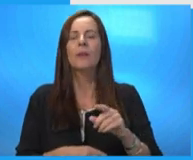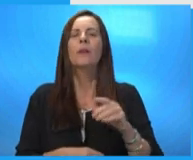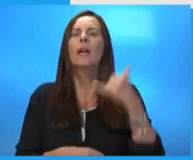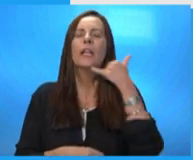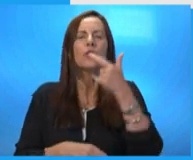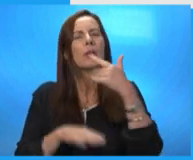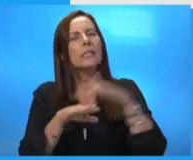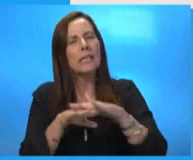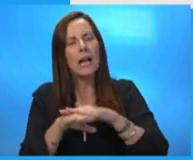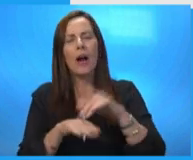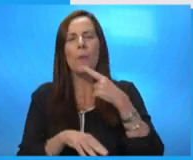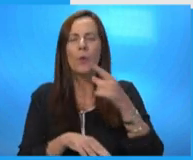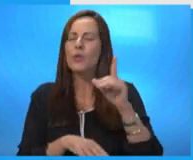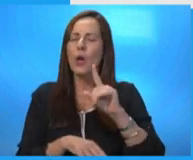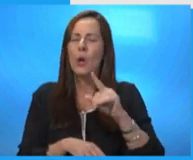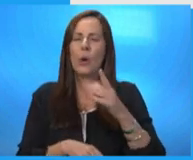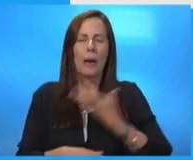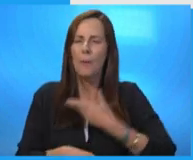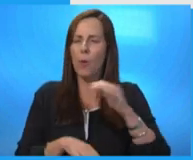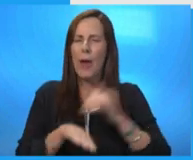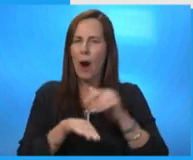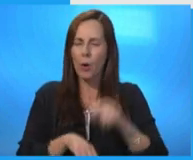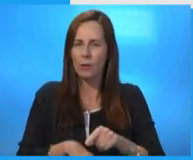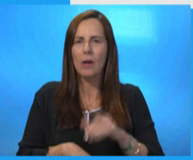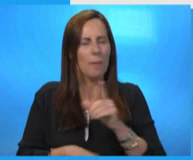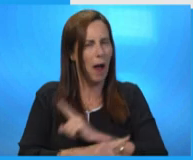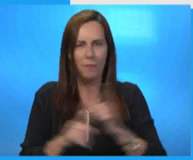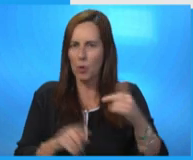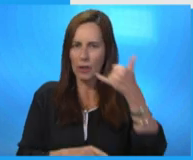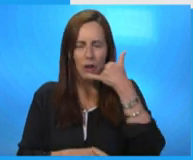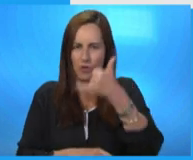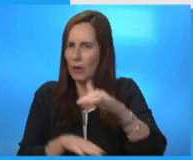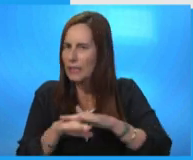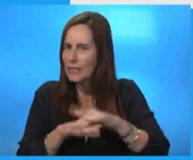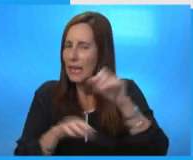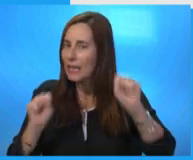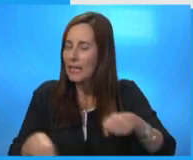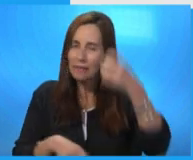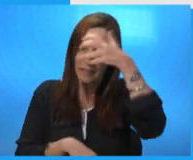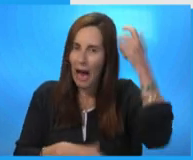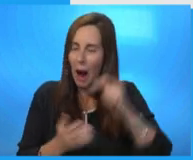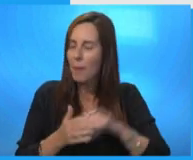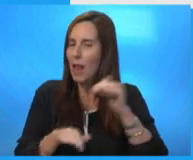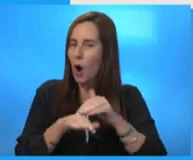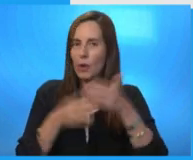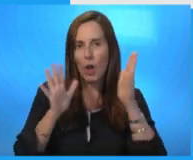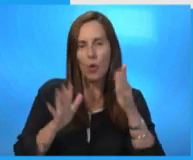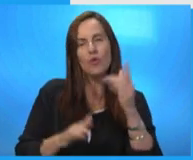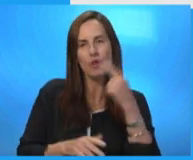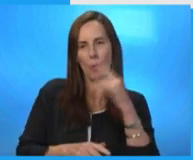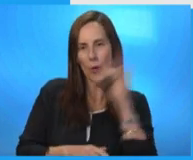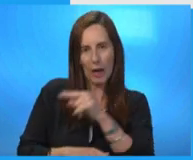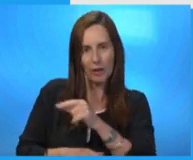להתנצל לפני ג'ארט, אמרו שהם לא יסבלו הערות כאלה. הם מעולם לא התקשרו להתנצל לפני הנשיא דונלד ג'יי טראמפ על ההערות הנוראיות שהשמיעו שם